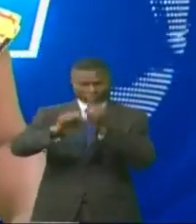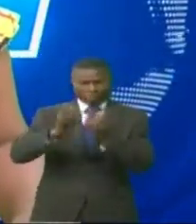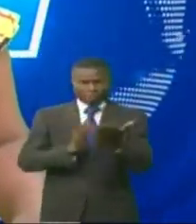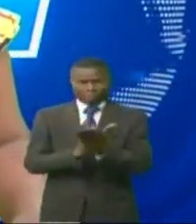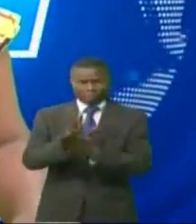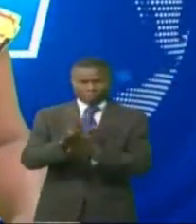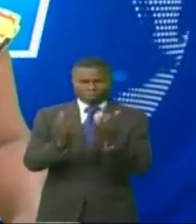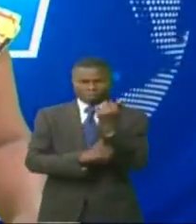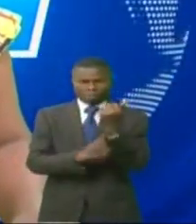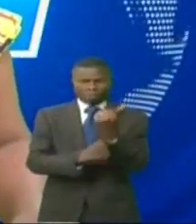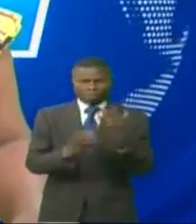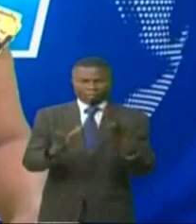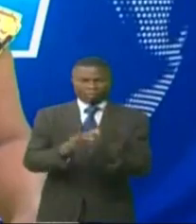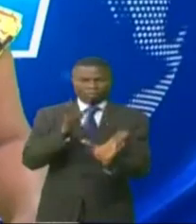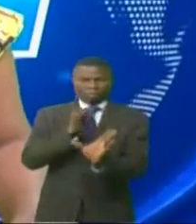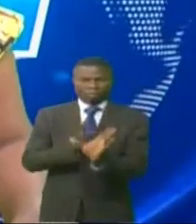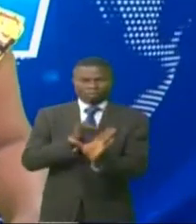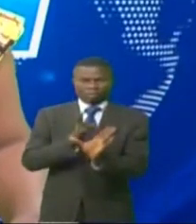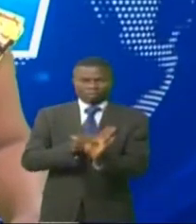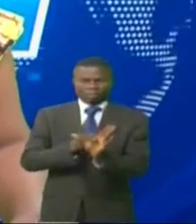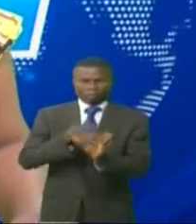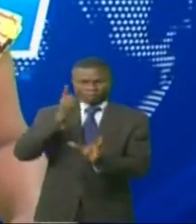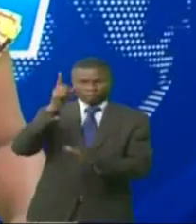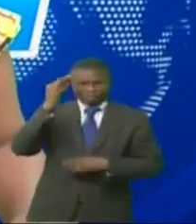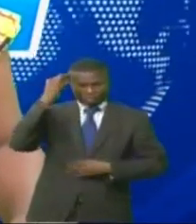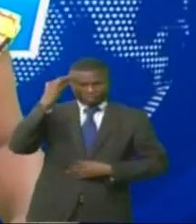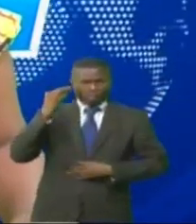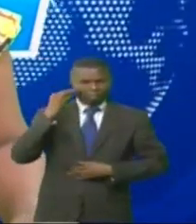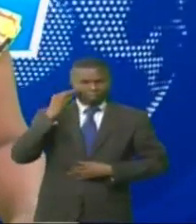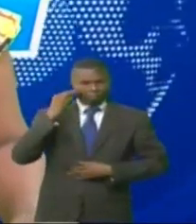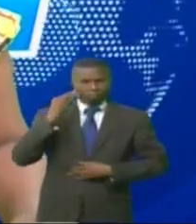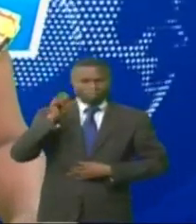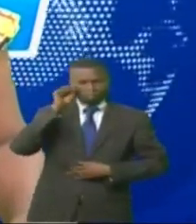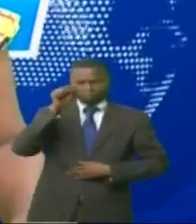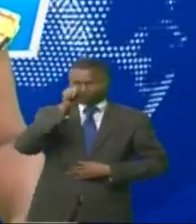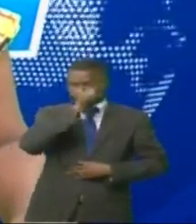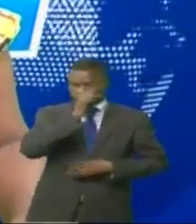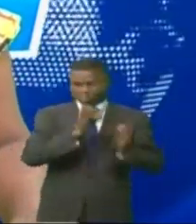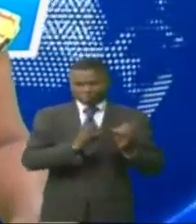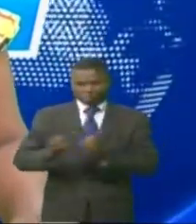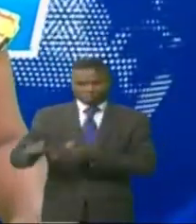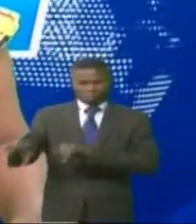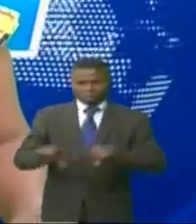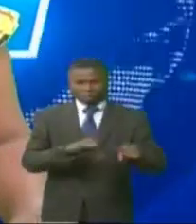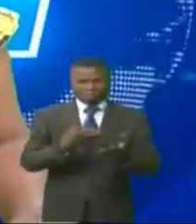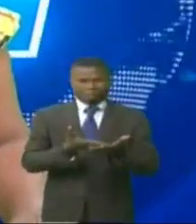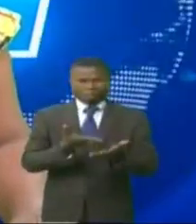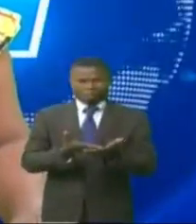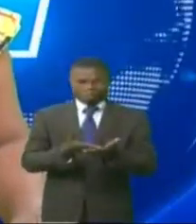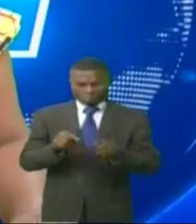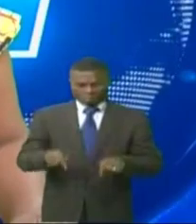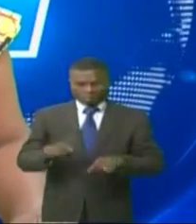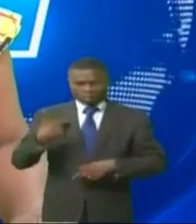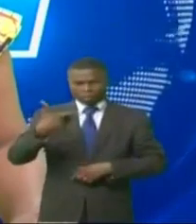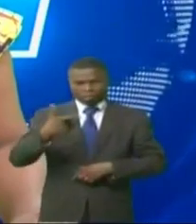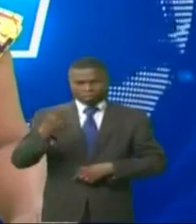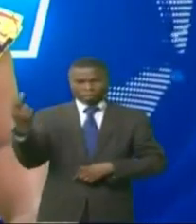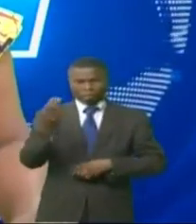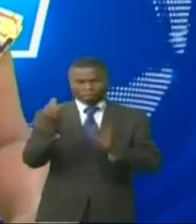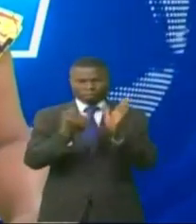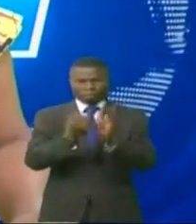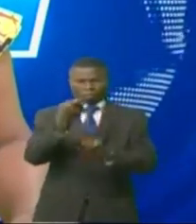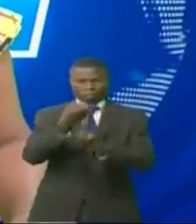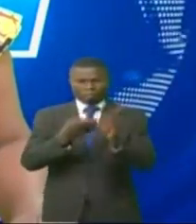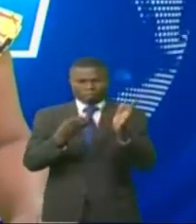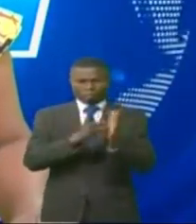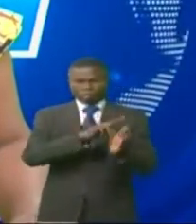droits des personnes handicapées. Et c'est le Premier ministre Jean-Michel Samalou Kondé qui a présidé la cérémonie ce mardi 26 septembre